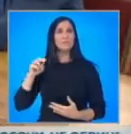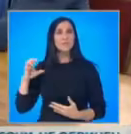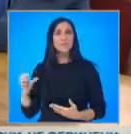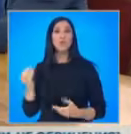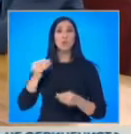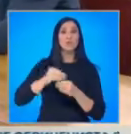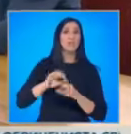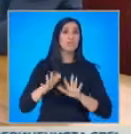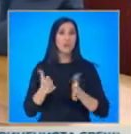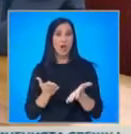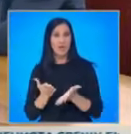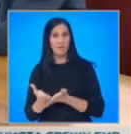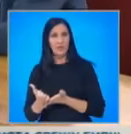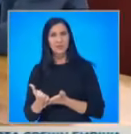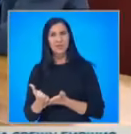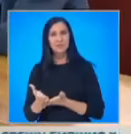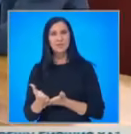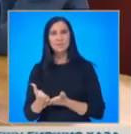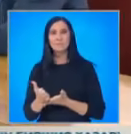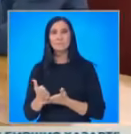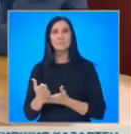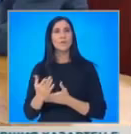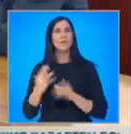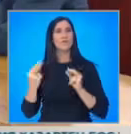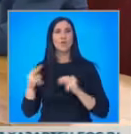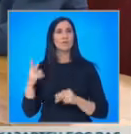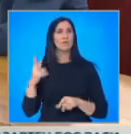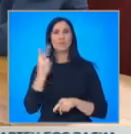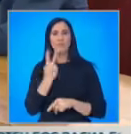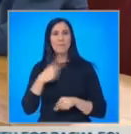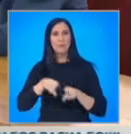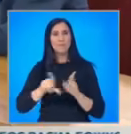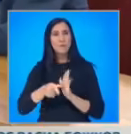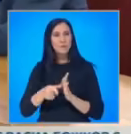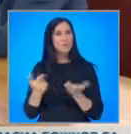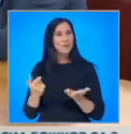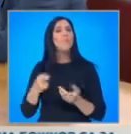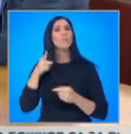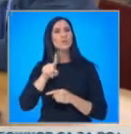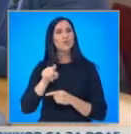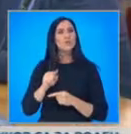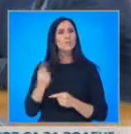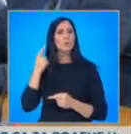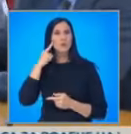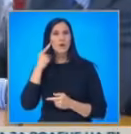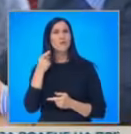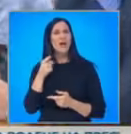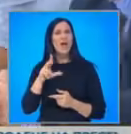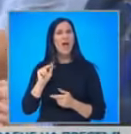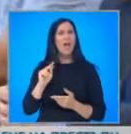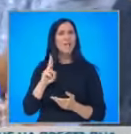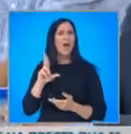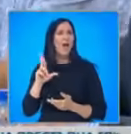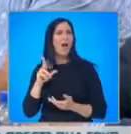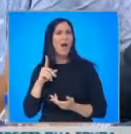някакъв начин в кабинета. Значи, нито късите им ръце, нито дългите им ръце. Да, тук това е... И по този въпрос сме... Това е, как да кажа, оттам се